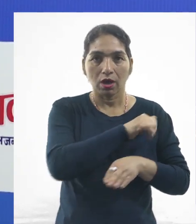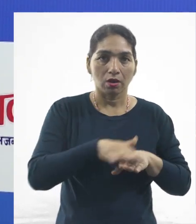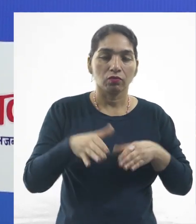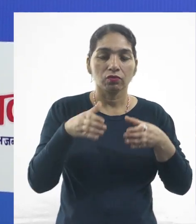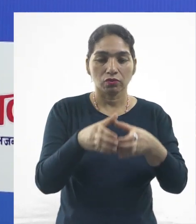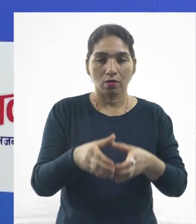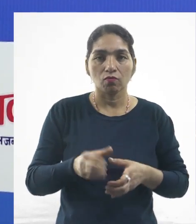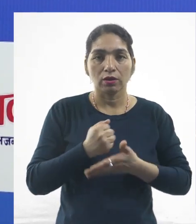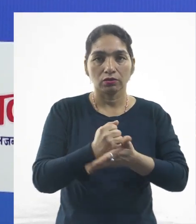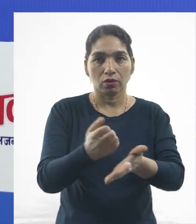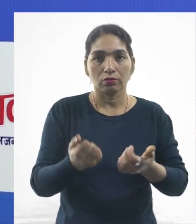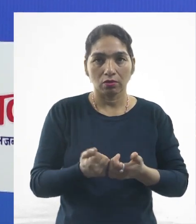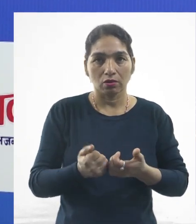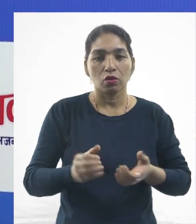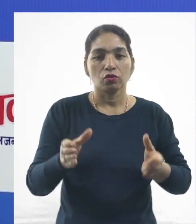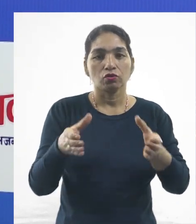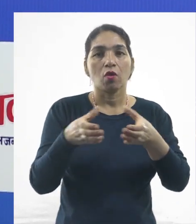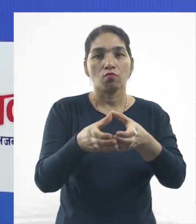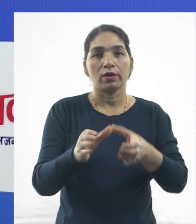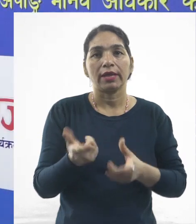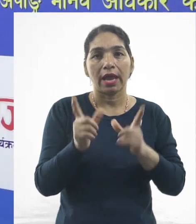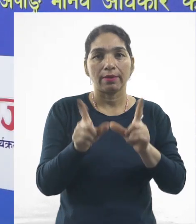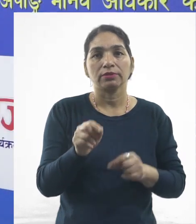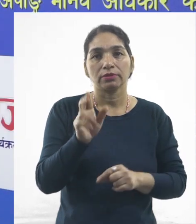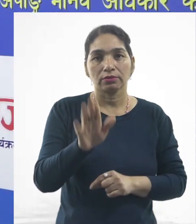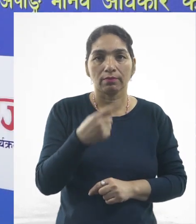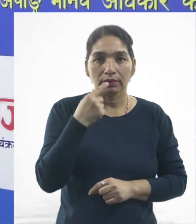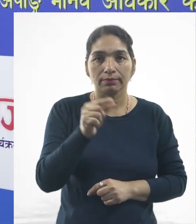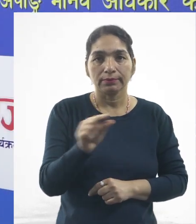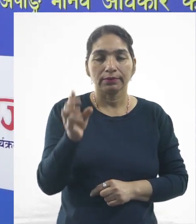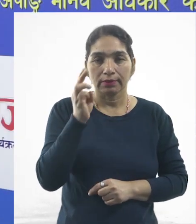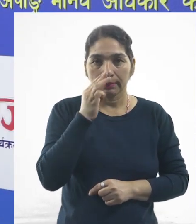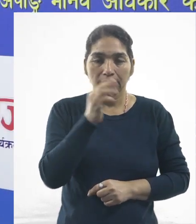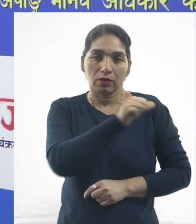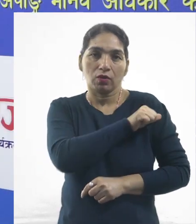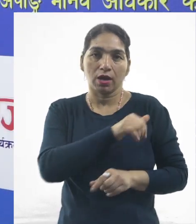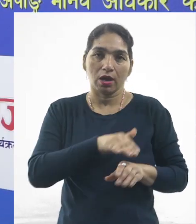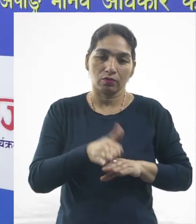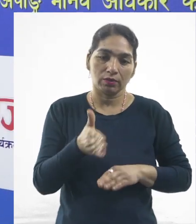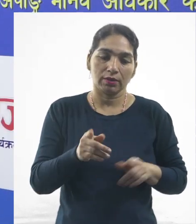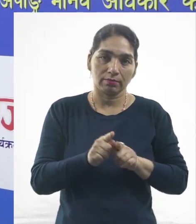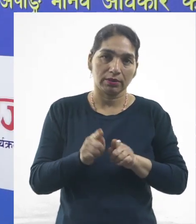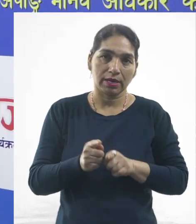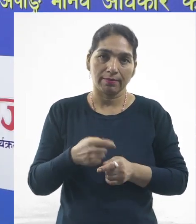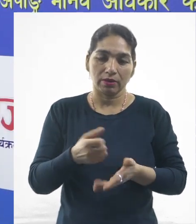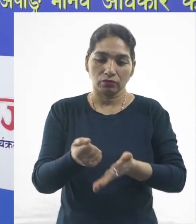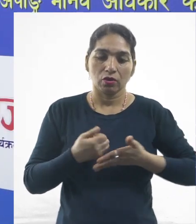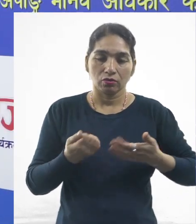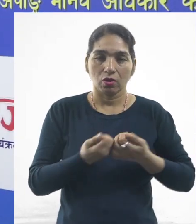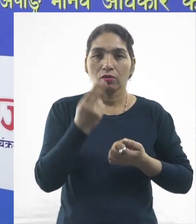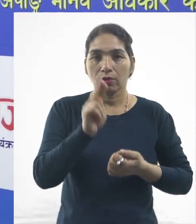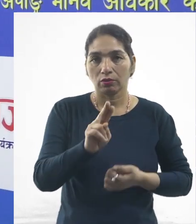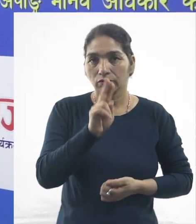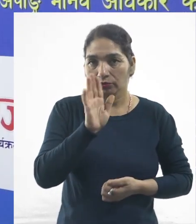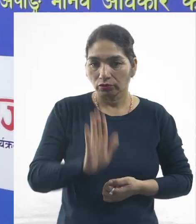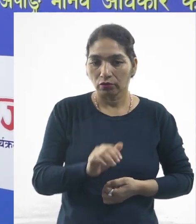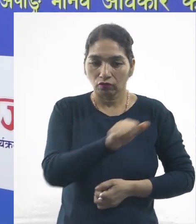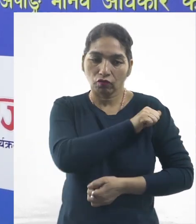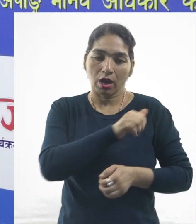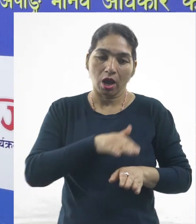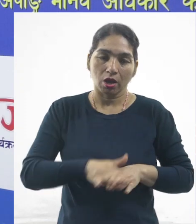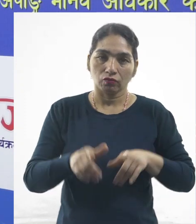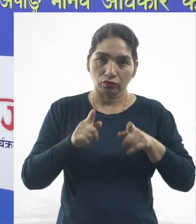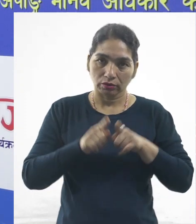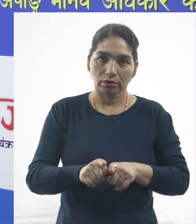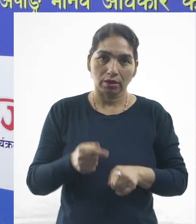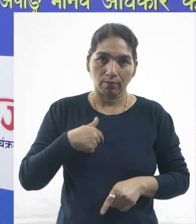समूहहरूलाई सहयोग गर्ने र समूहहरूलाई के आवश्यकता छ भन्ने कुरा उहाँहरूले पनि आएर हामीलाई सहयोग गरिरहनु भएको छ र उहाँहरूको सँगसँगै